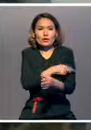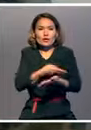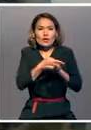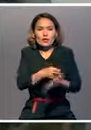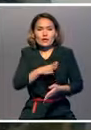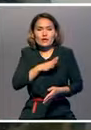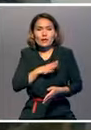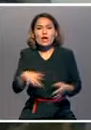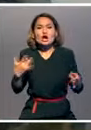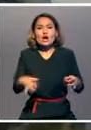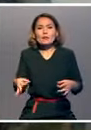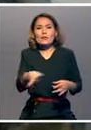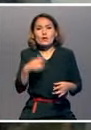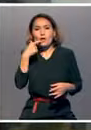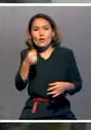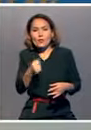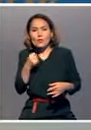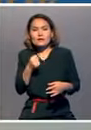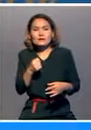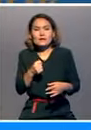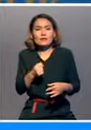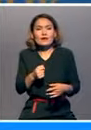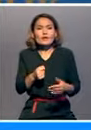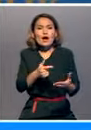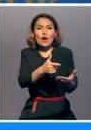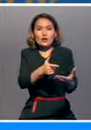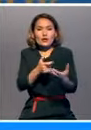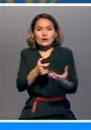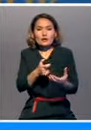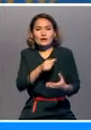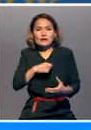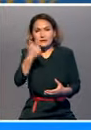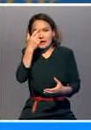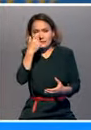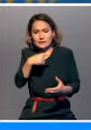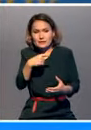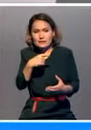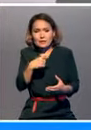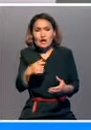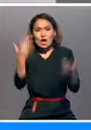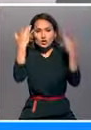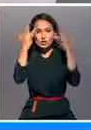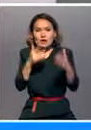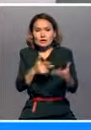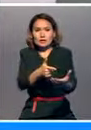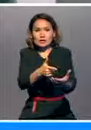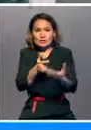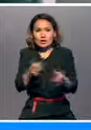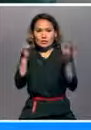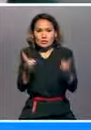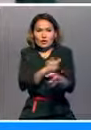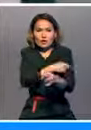түзеу мекемелерінің бірінде күзетте тұрған жерінде қолындағы қарумен өзіне оқ атқан. Жедел ауруханаға жеткізілген оған операция жасалды.